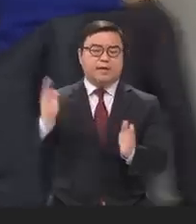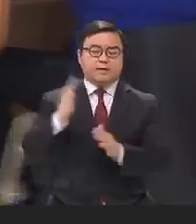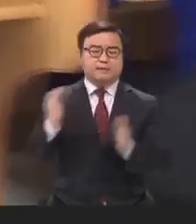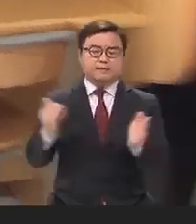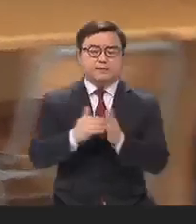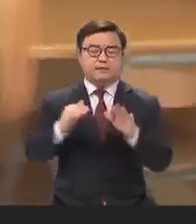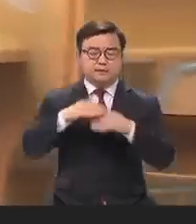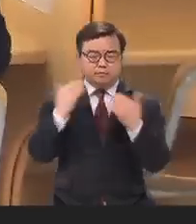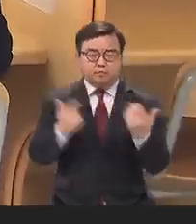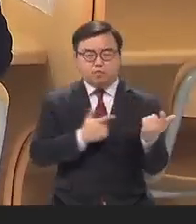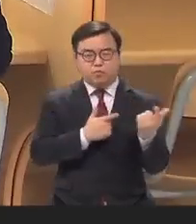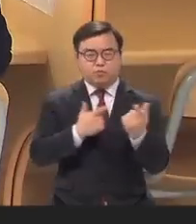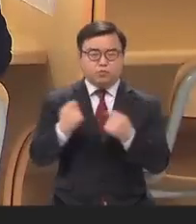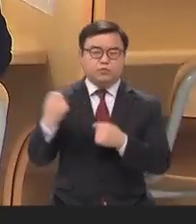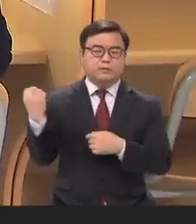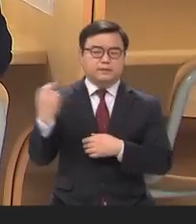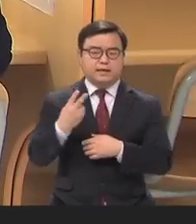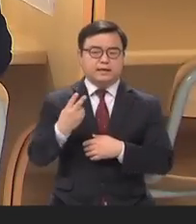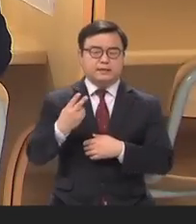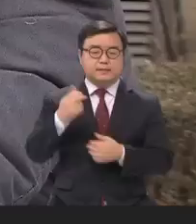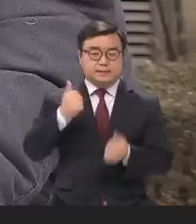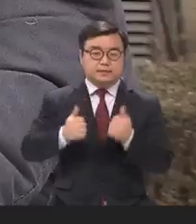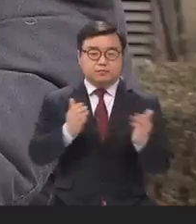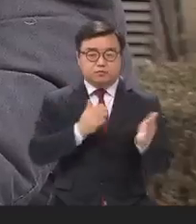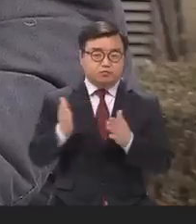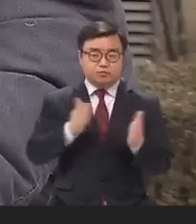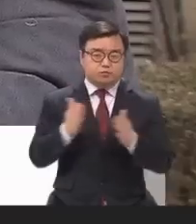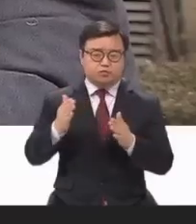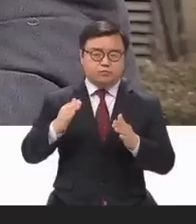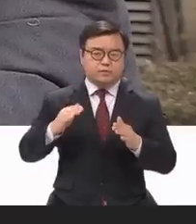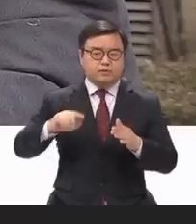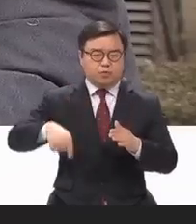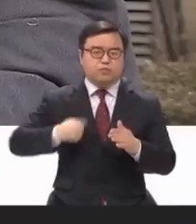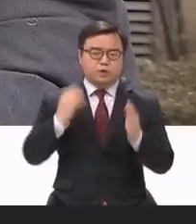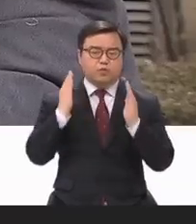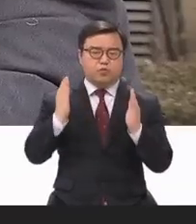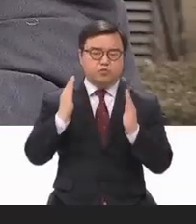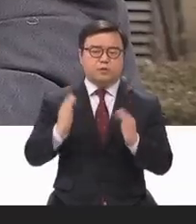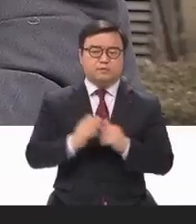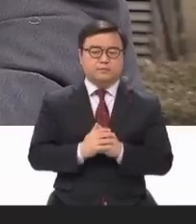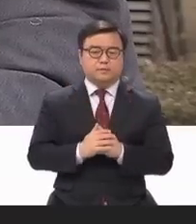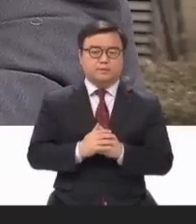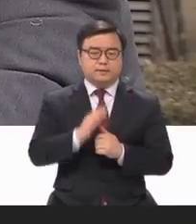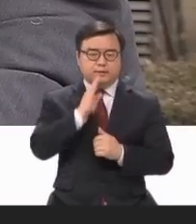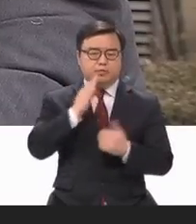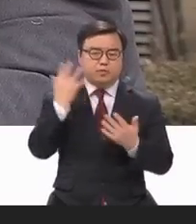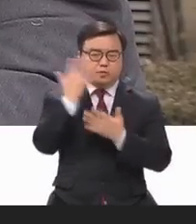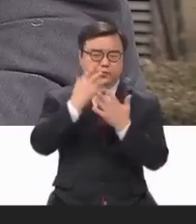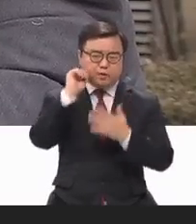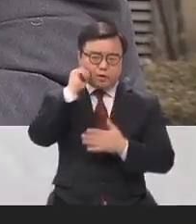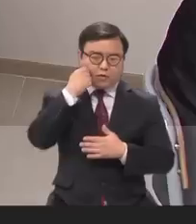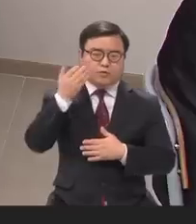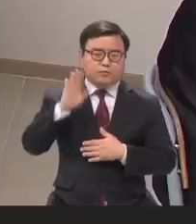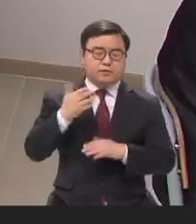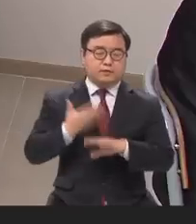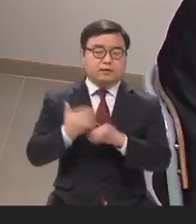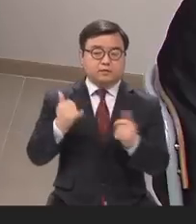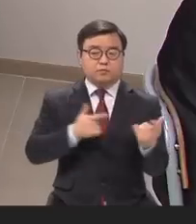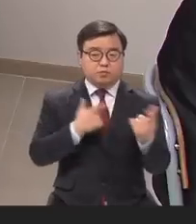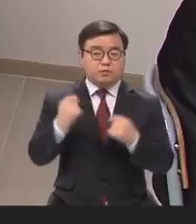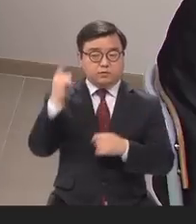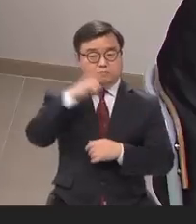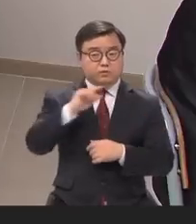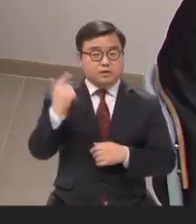기대감에 독학 재수에 뛰어들고 있습니다. 사실 좀 막연하긴 한데 남들 다 하니까 나쁘진 않다고 생각해요.